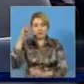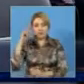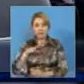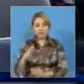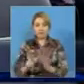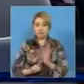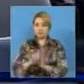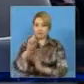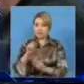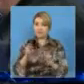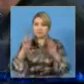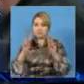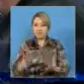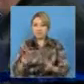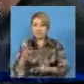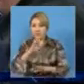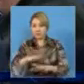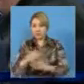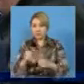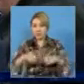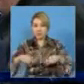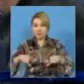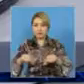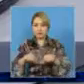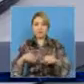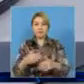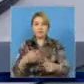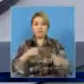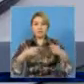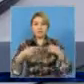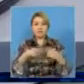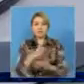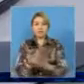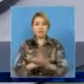была создана специальная государственная комиссия по реабилитации жертв